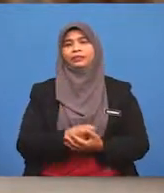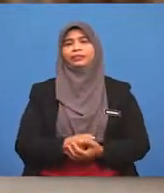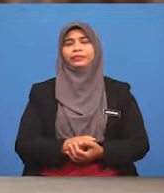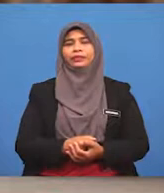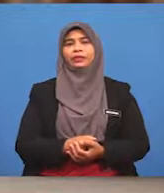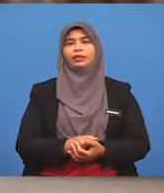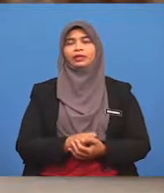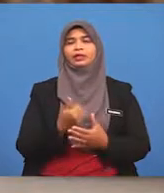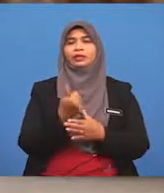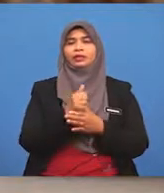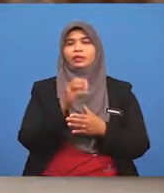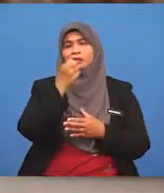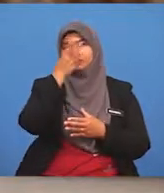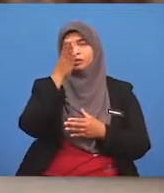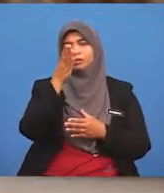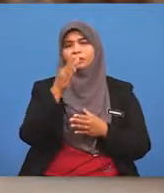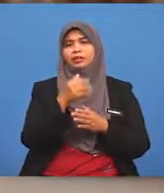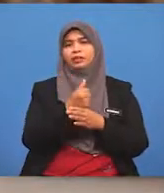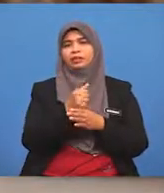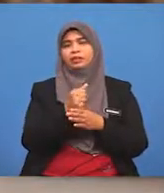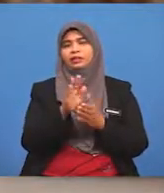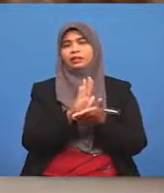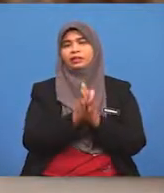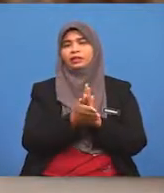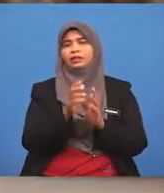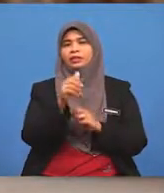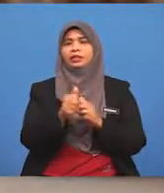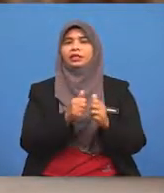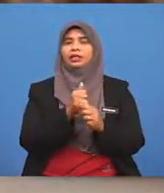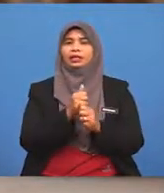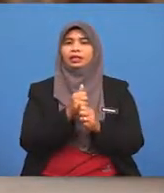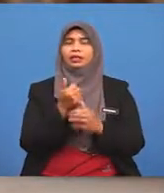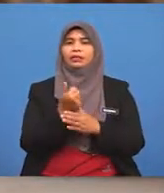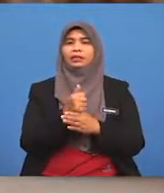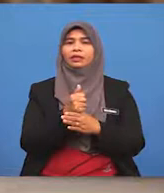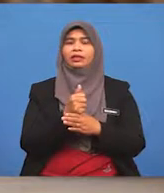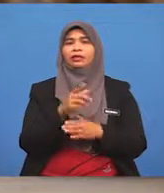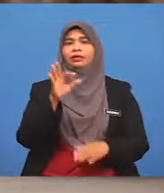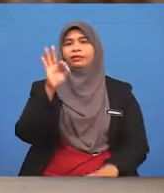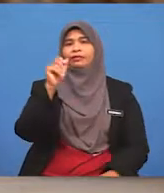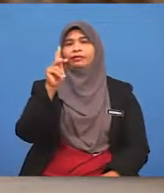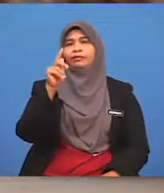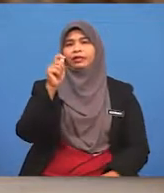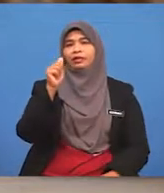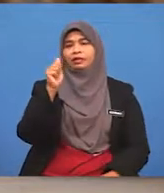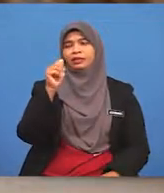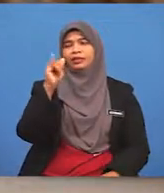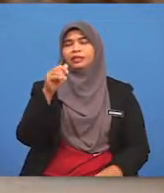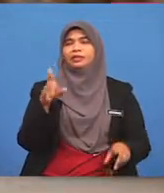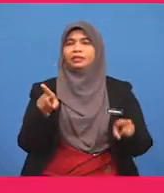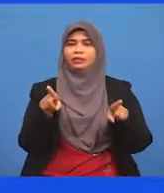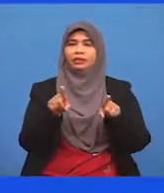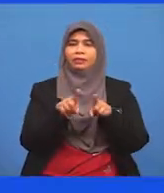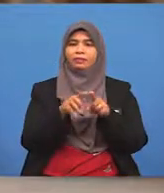selari dengan penemuan sains kontemporari bahawa alam adalah ciptaan Allah Subhanahu Wa